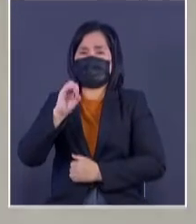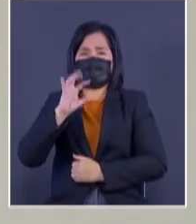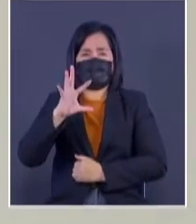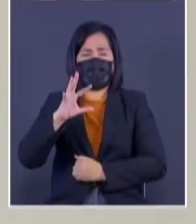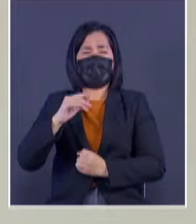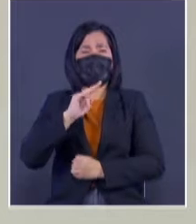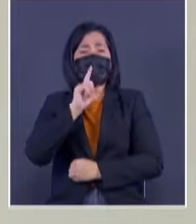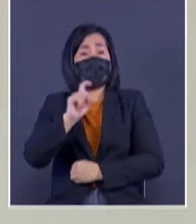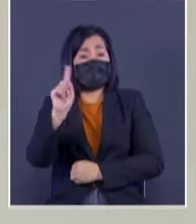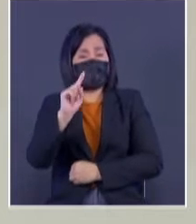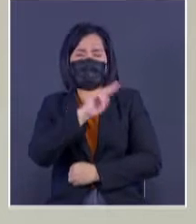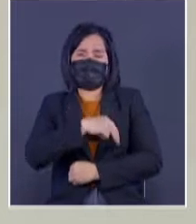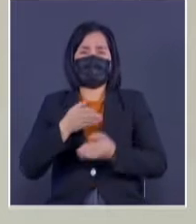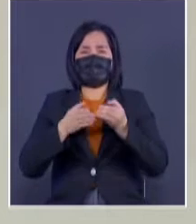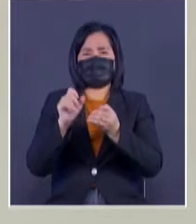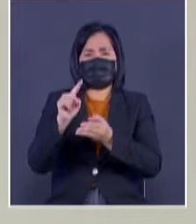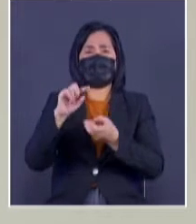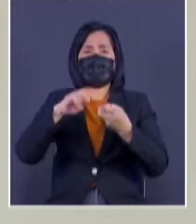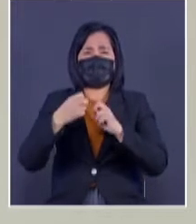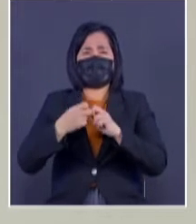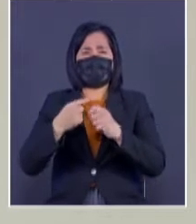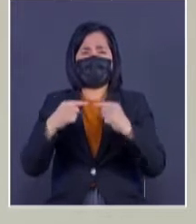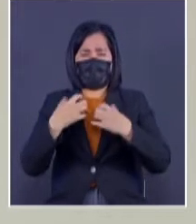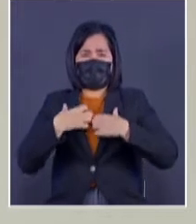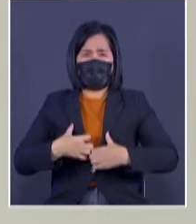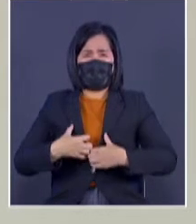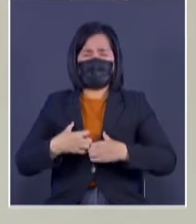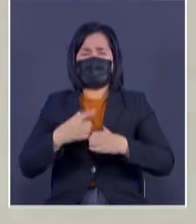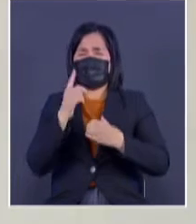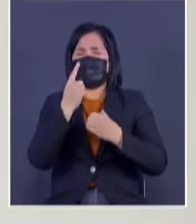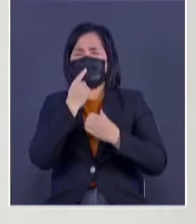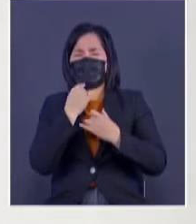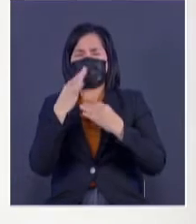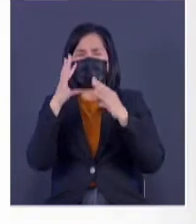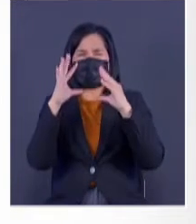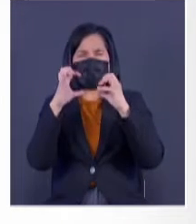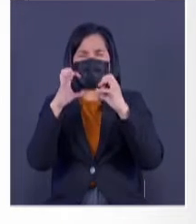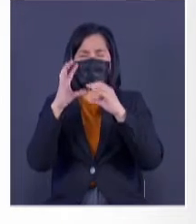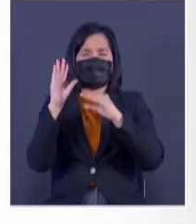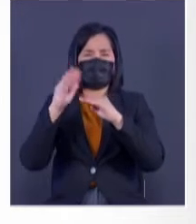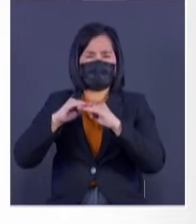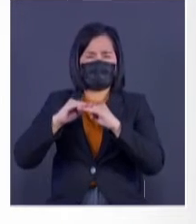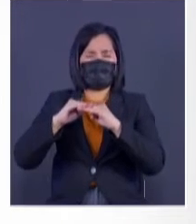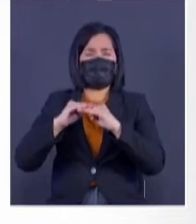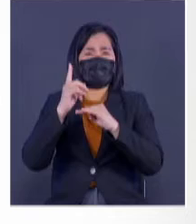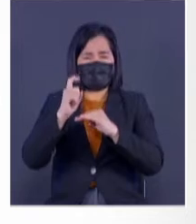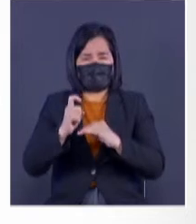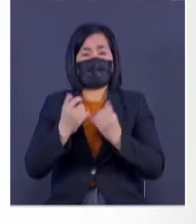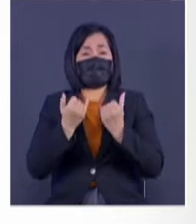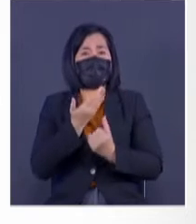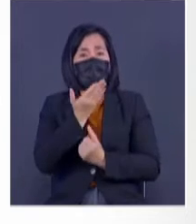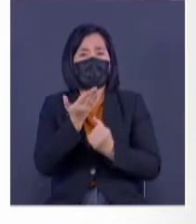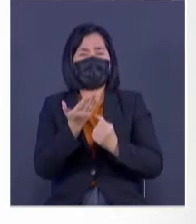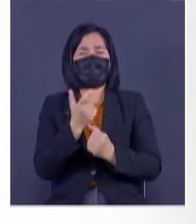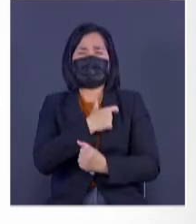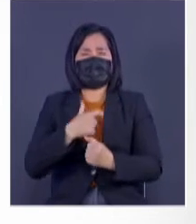าลสิริราชค่ะด้วยการลิ่มเลือดอุดตันเส้นเลือดปอดโดยวันนี้นะคะทางครอบครัวก็ได้ขอทำพิธีพระราชทานน้ำหลวงอาบศ